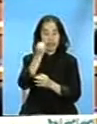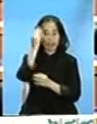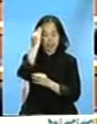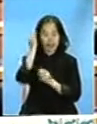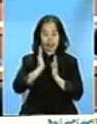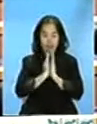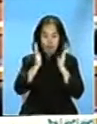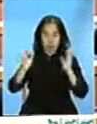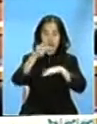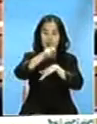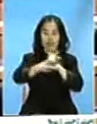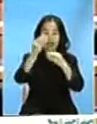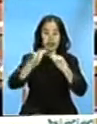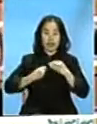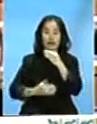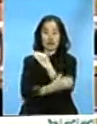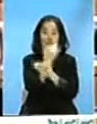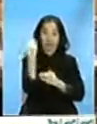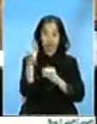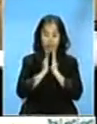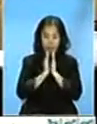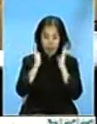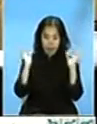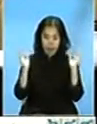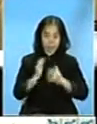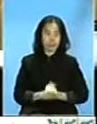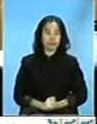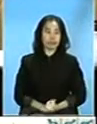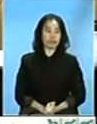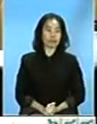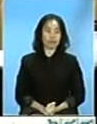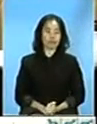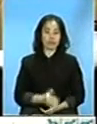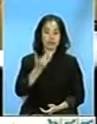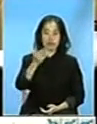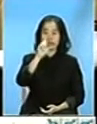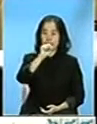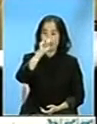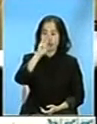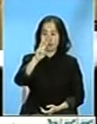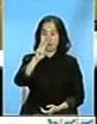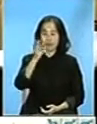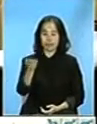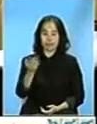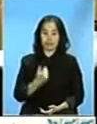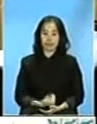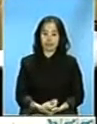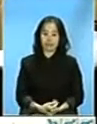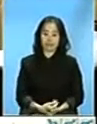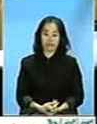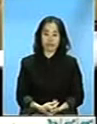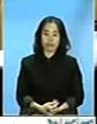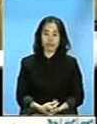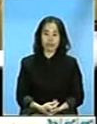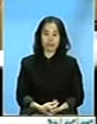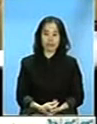ธานที่ให้โอกาสขอบพระคุณครับ ครับเชิญท่านสว.สุธรรมพันธุศักดิ์